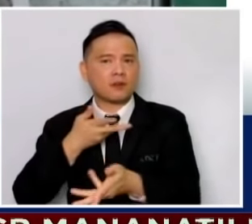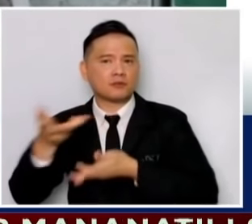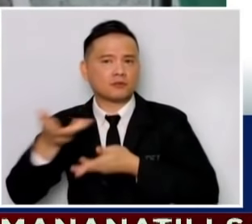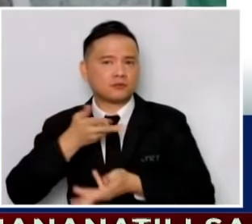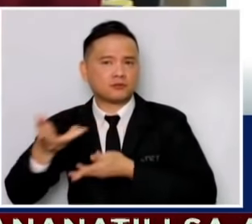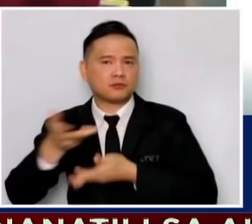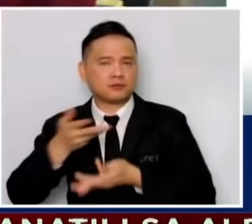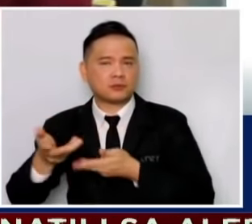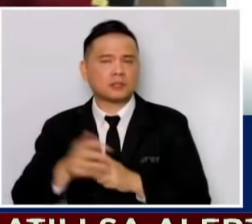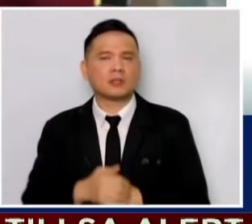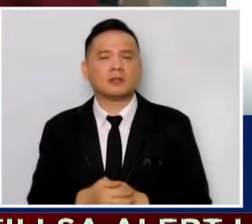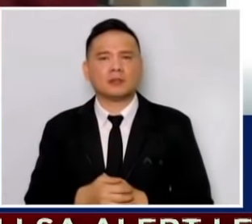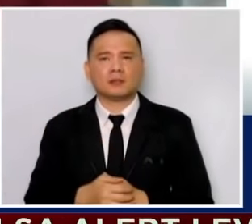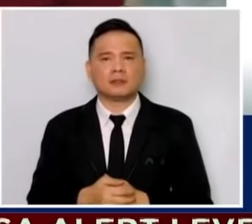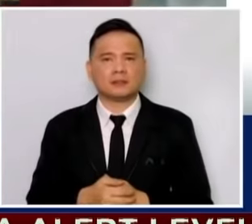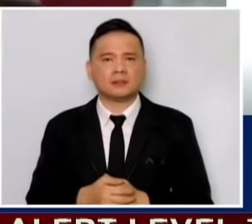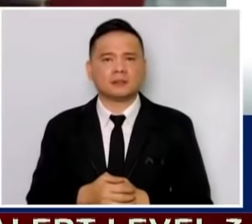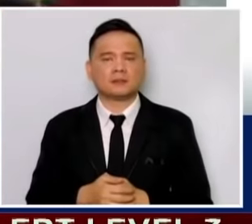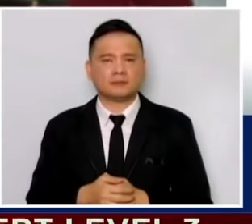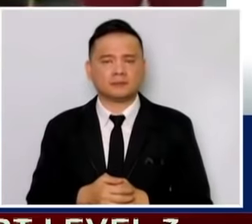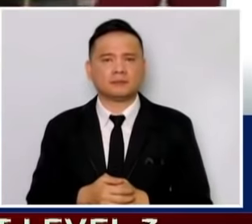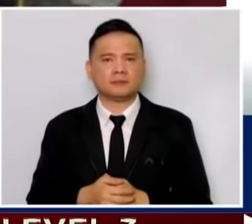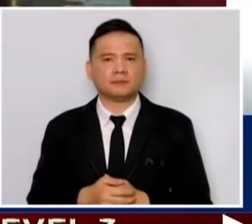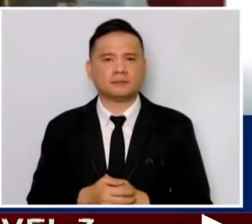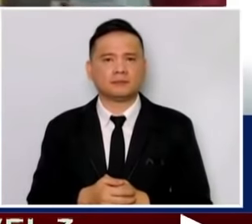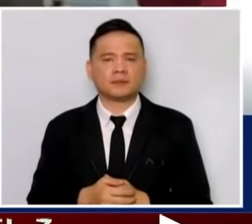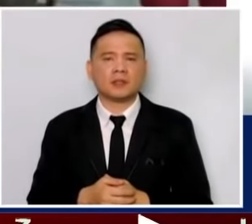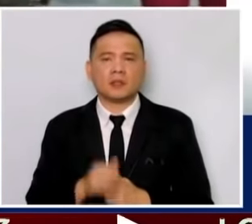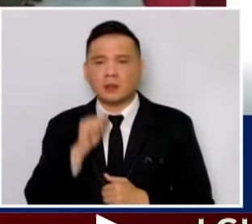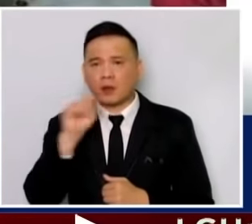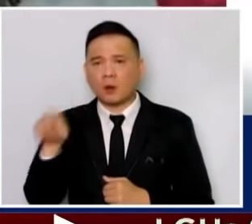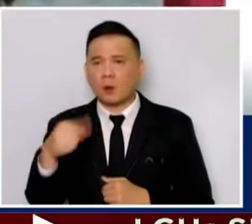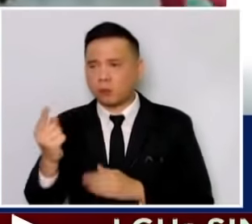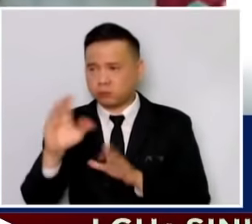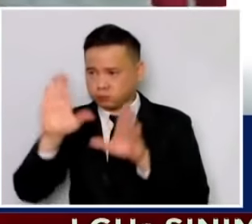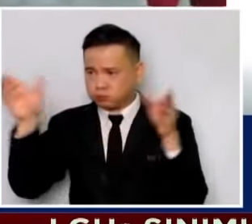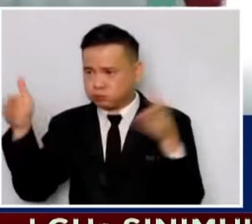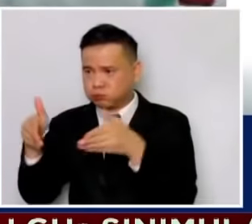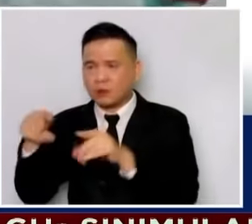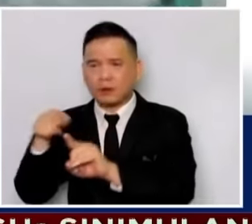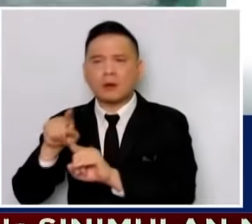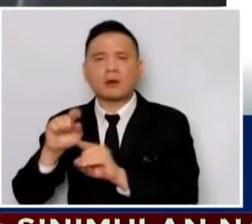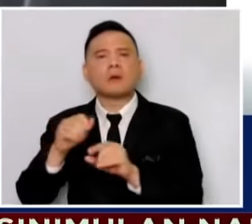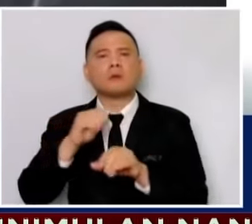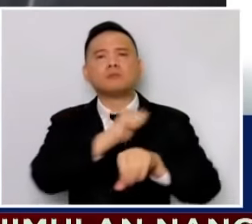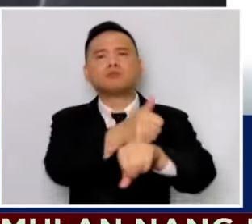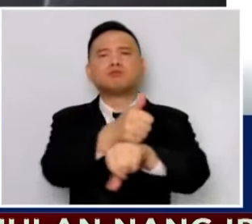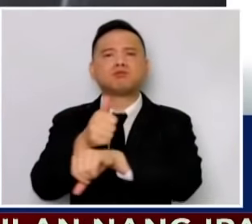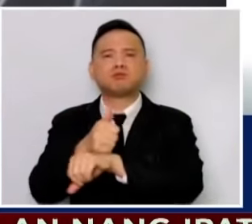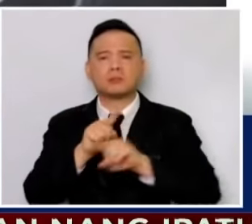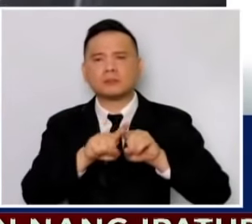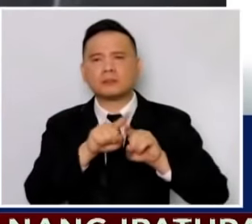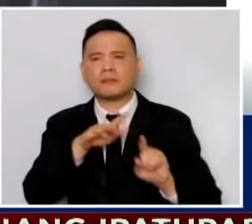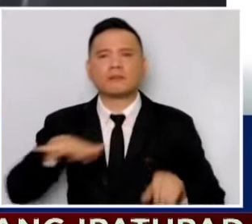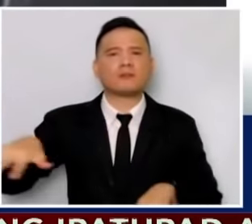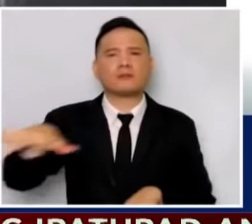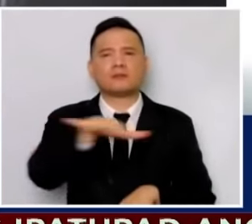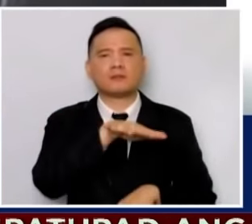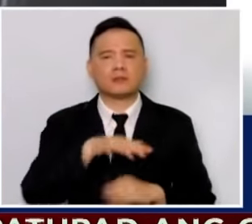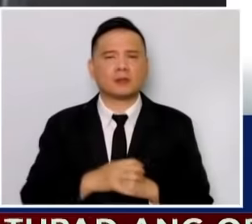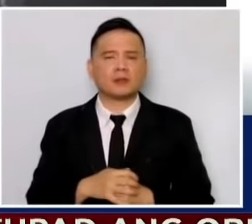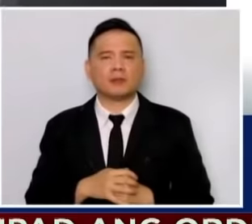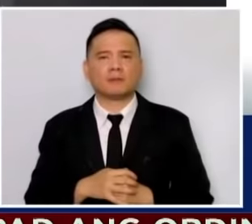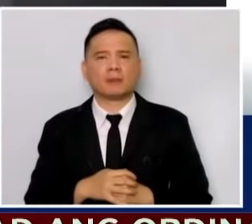operations and triage areas para mas maganda yung navigation natin ng patients. Meaning to say,